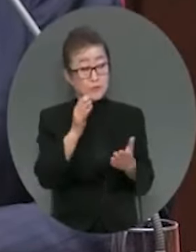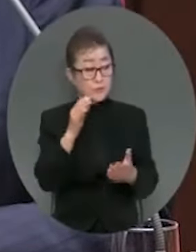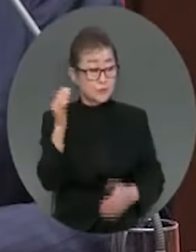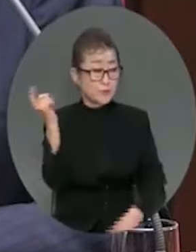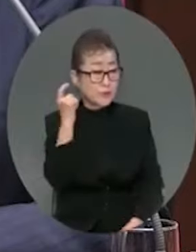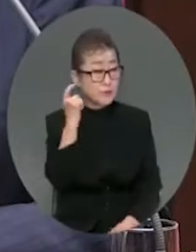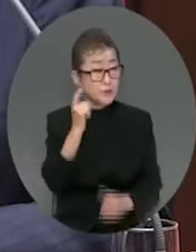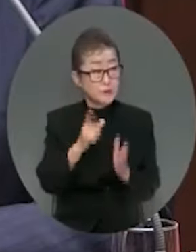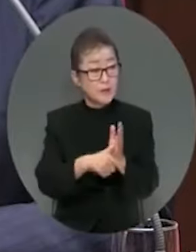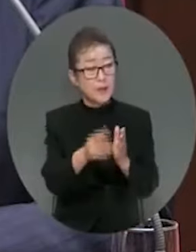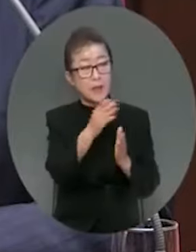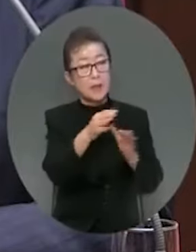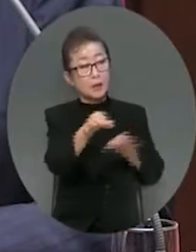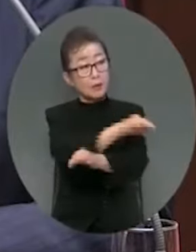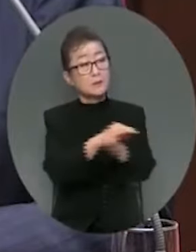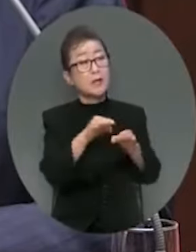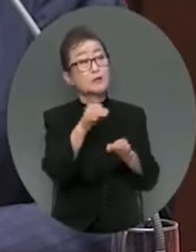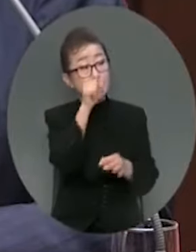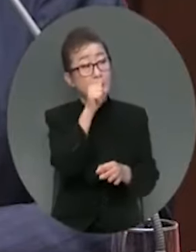민생은 어렵다 그러셨습니다.